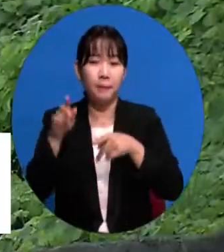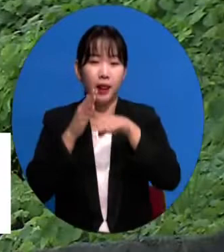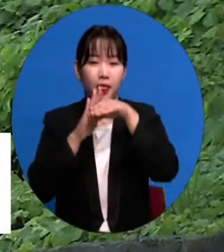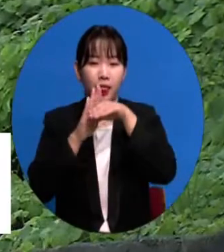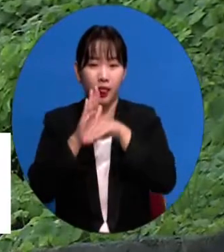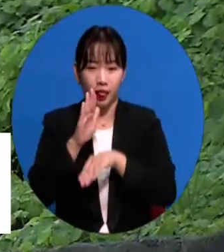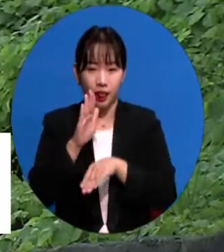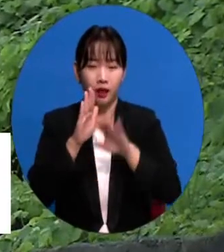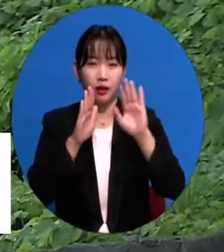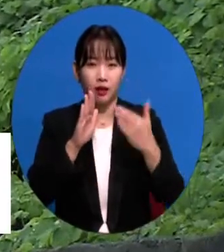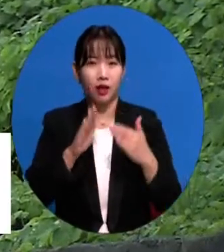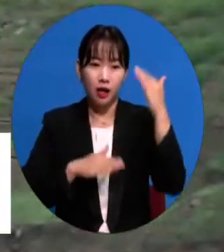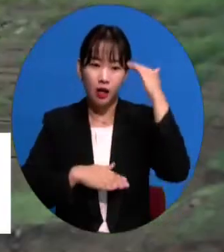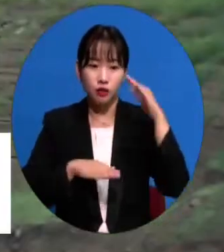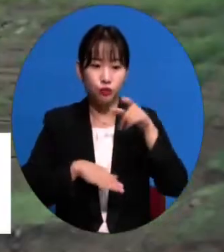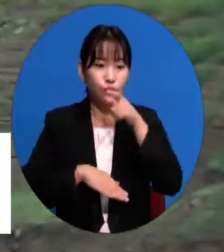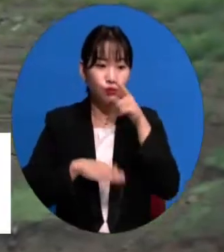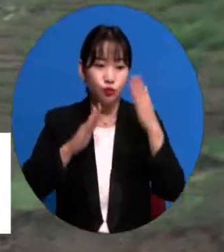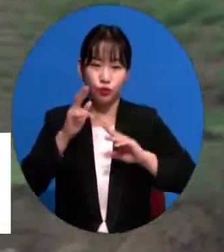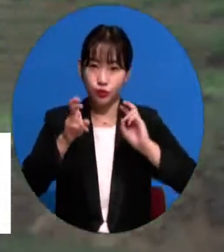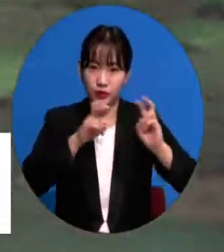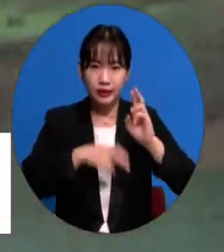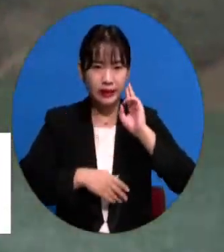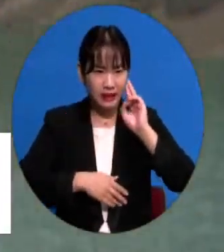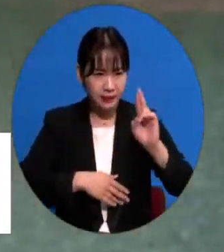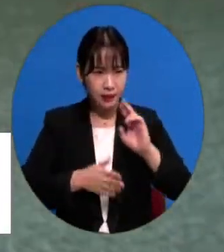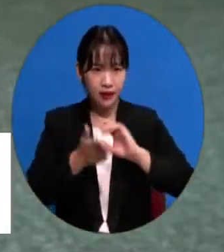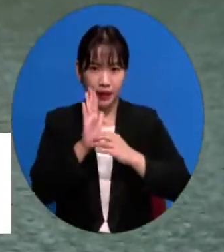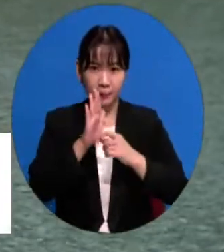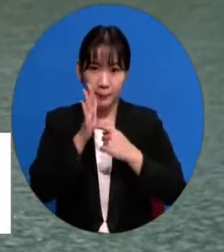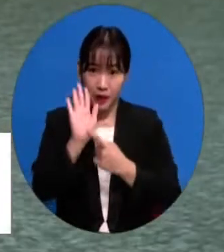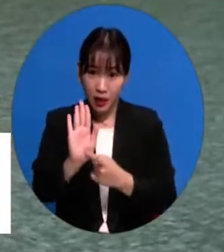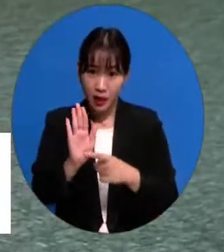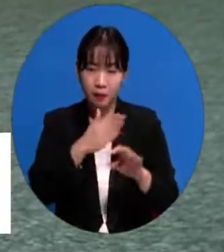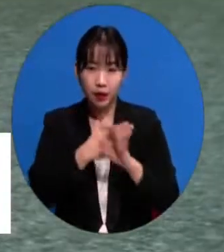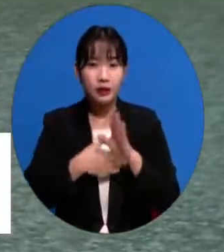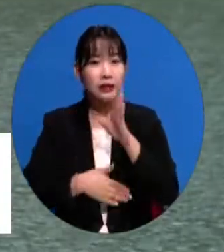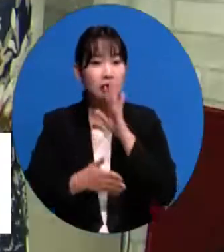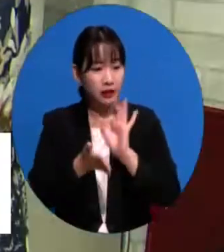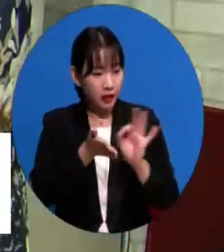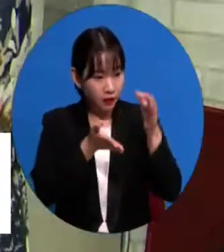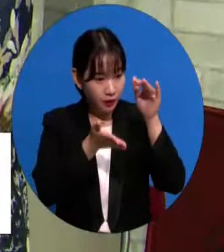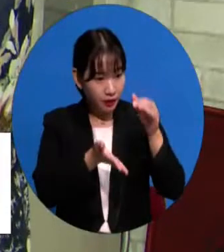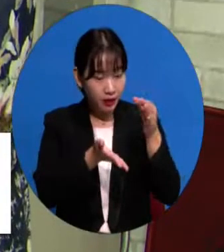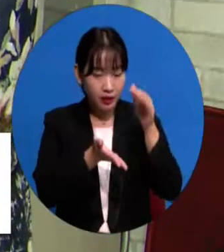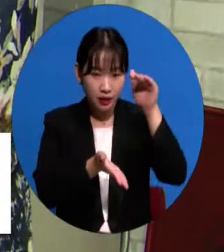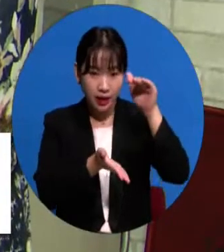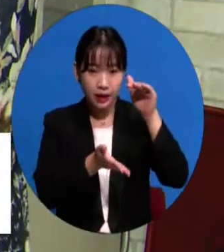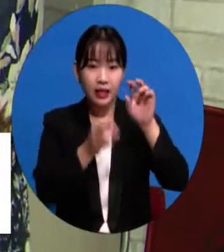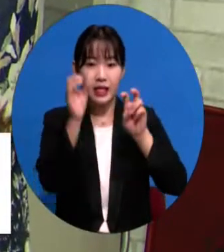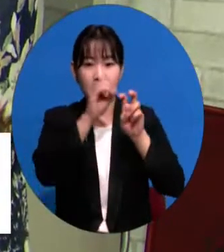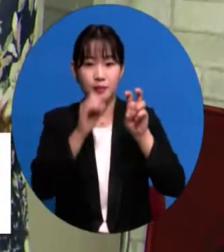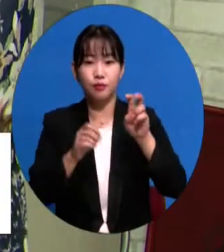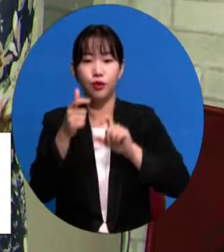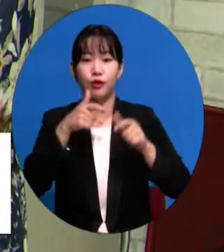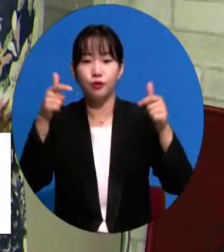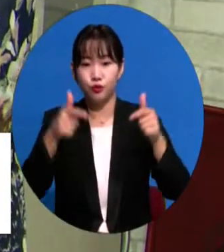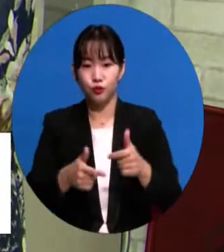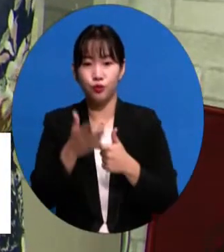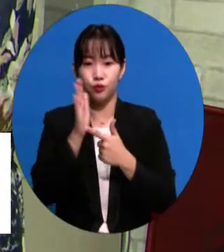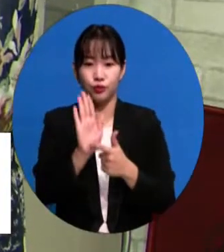떨어졌으며 한국수자원공사는 심각 단계 도달 시 실사용량의 20%를 감량 공급할